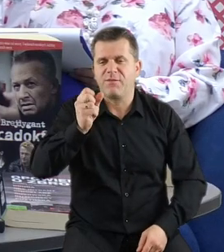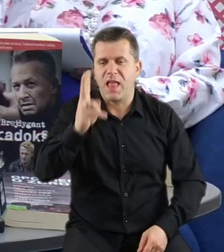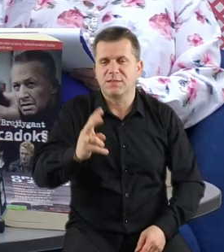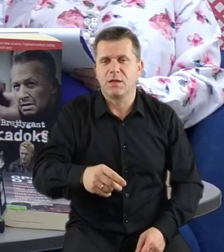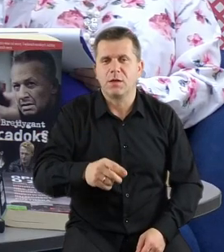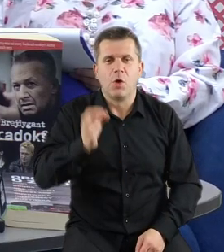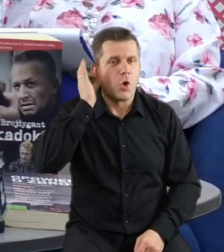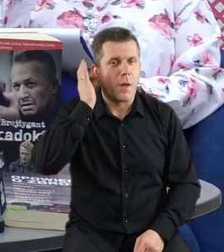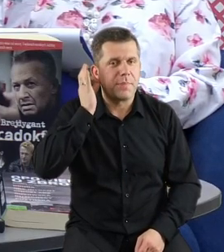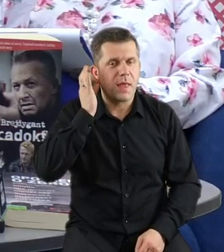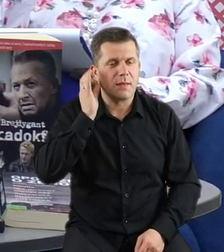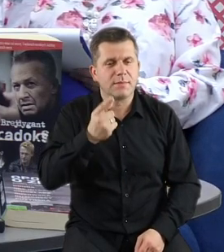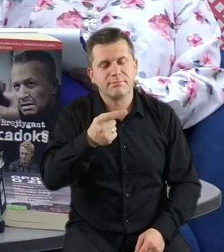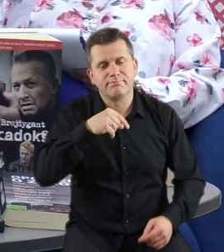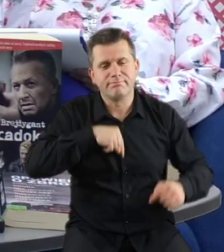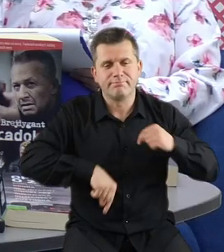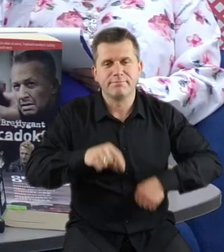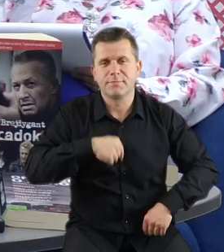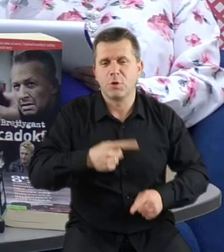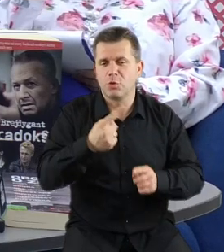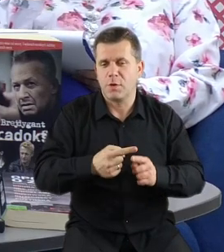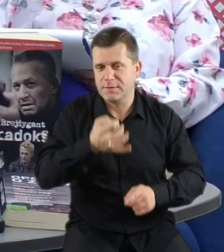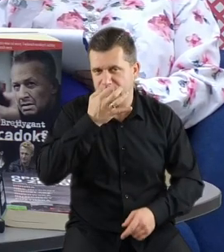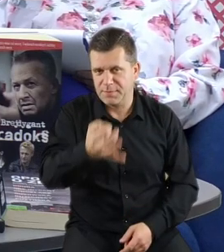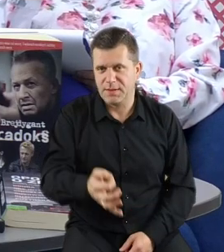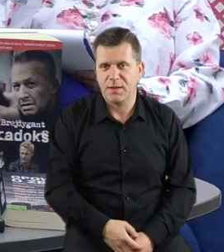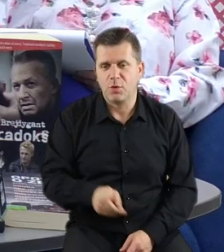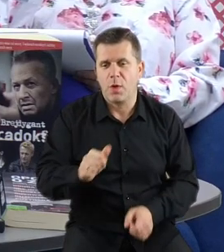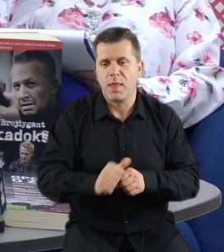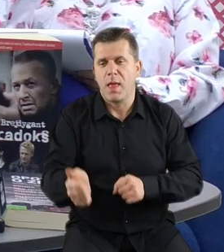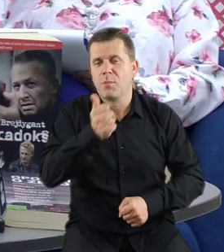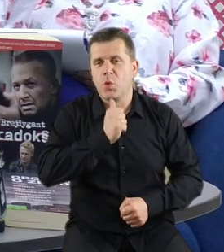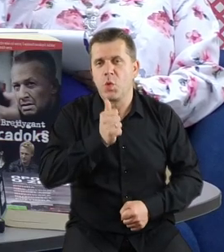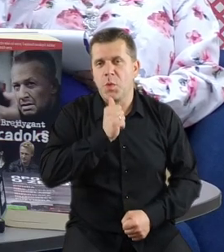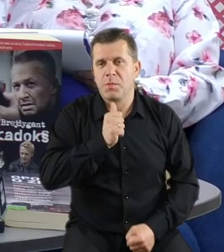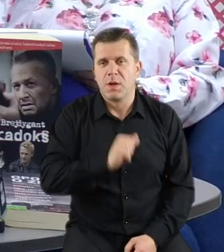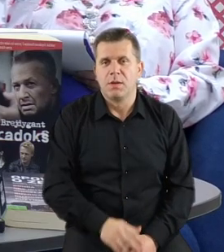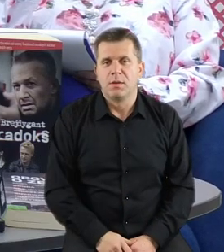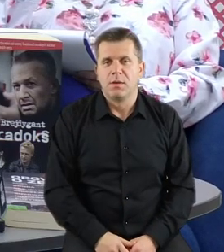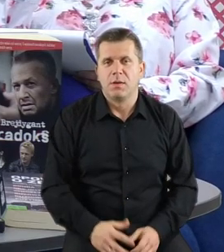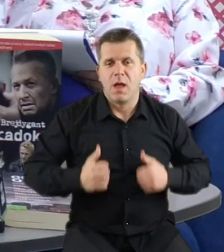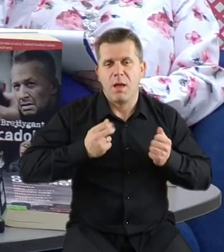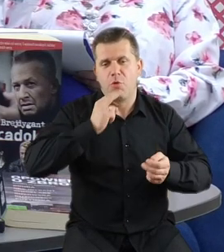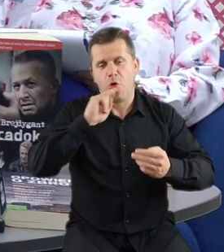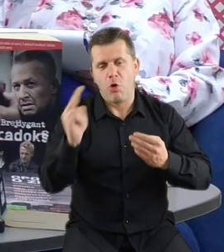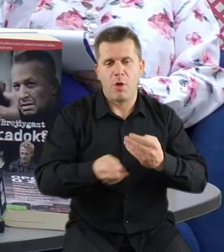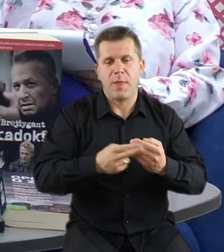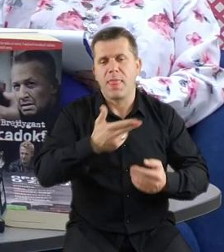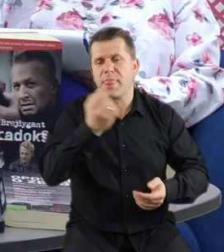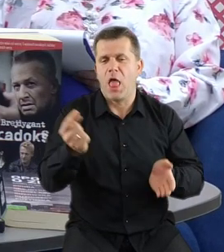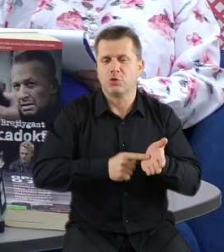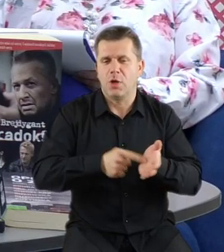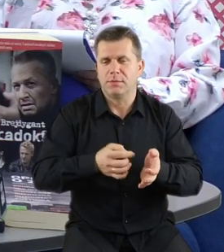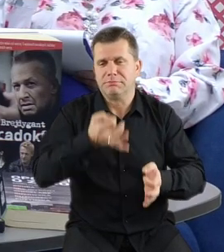Nie pytam o cnoty niewieście, tylko o pierwiastki kobiece. Pytam trochę przewrotnie i to jest próba, żeby odpowiedział mi pan